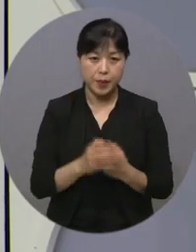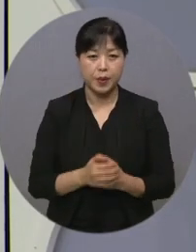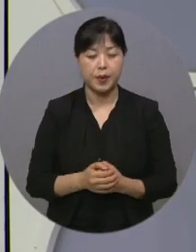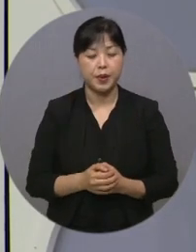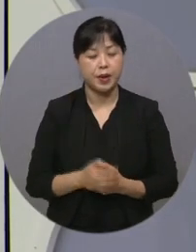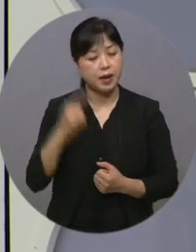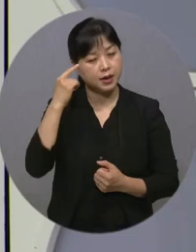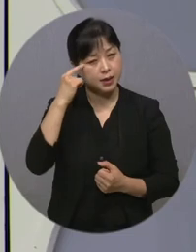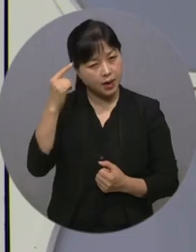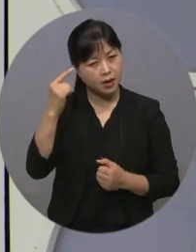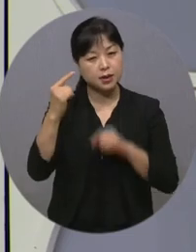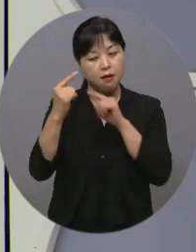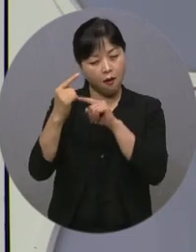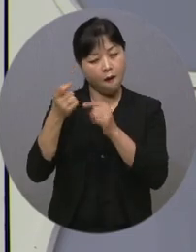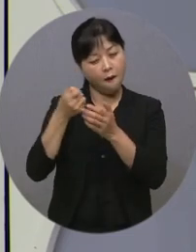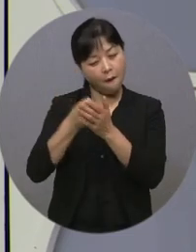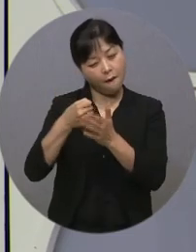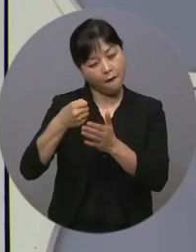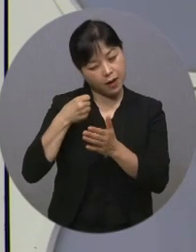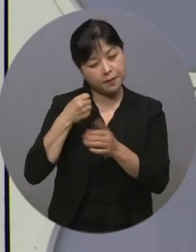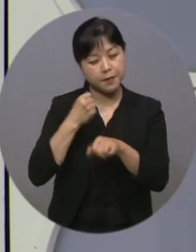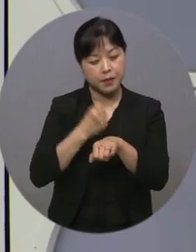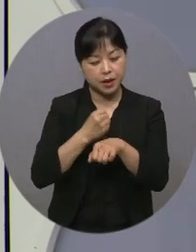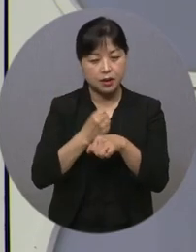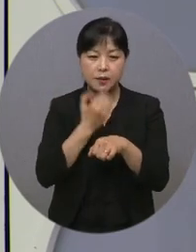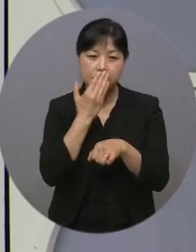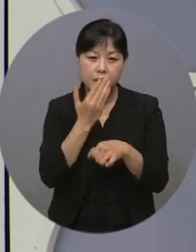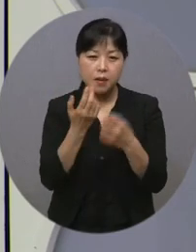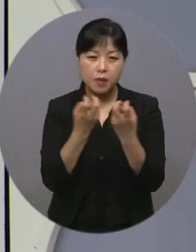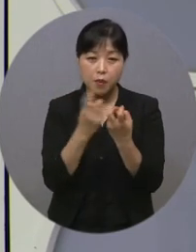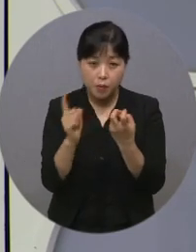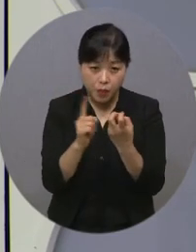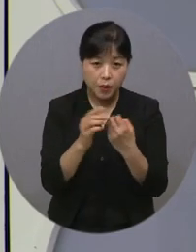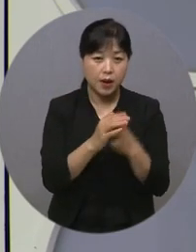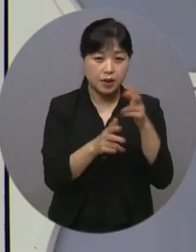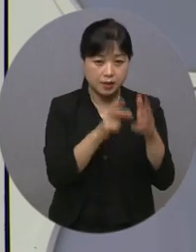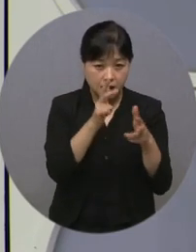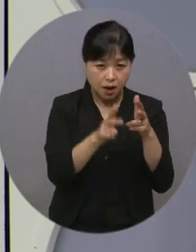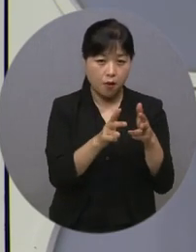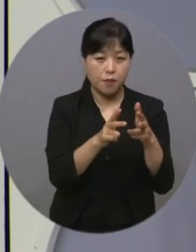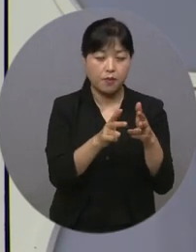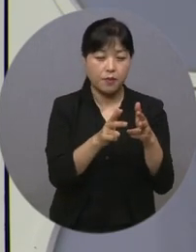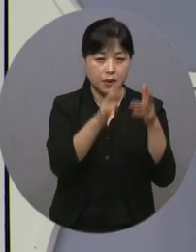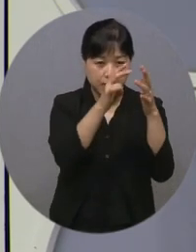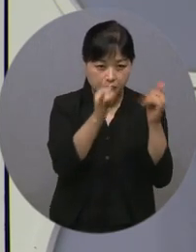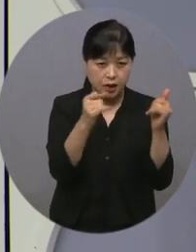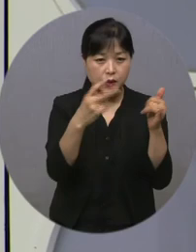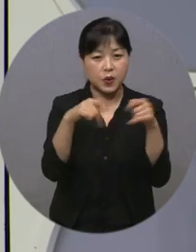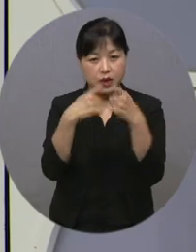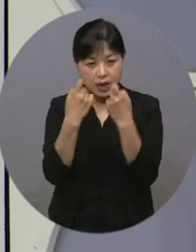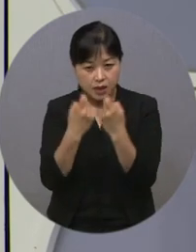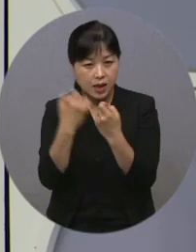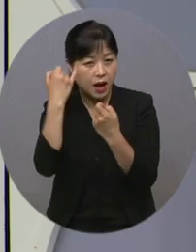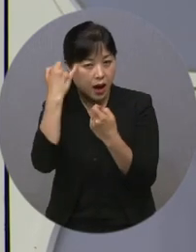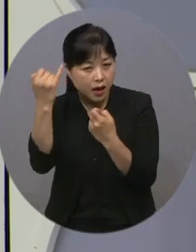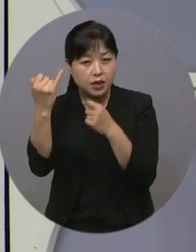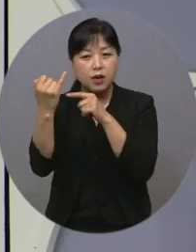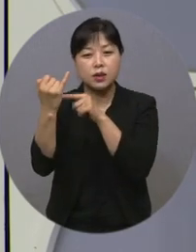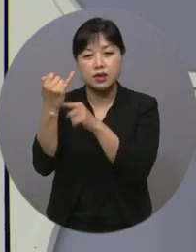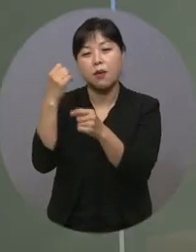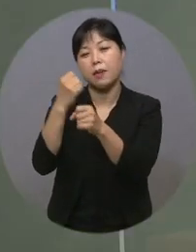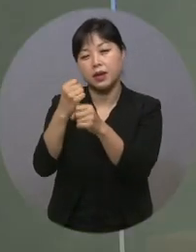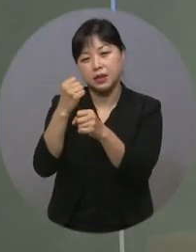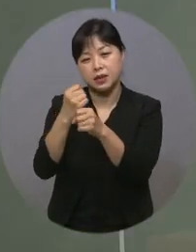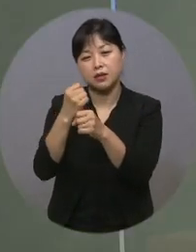만들어낼 것인가, 이것이 모든 사업가에서부터 개인에게서부터 아이디어 개발이 정말